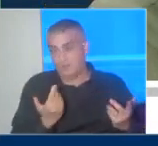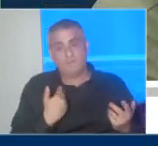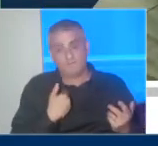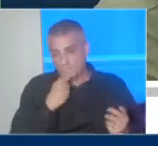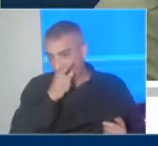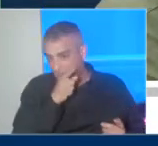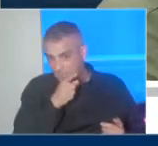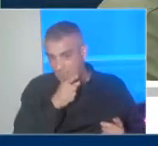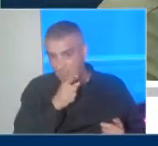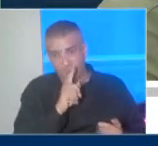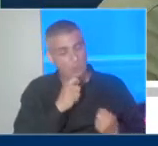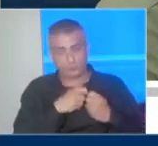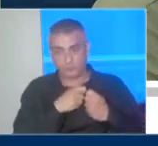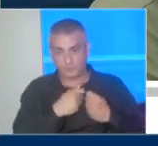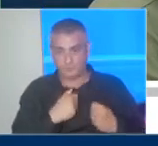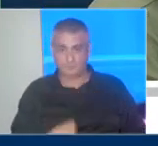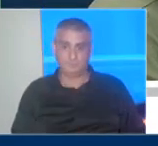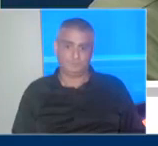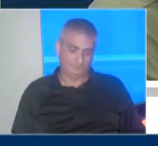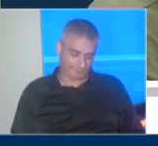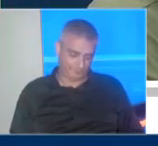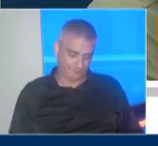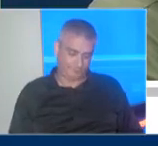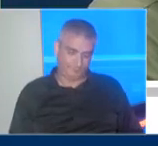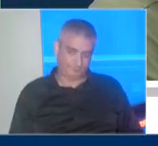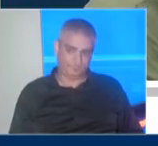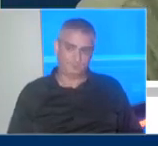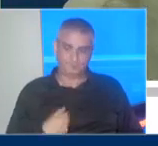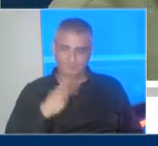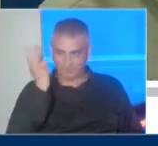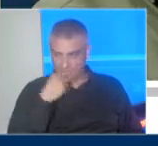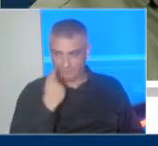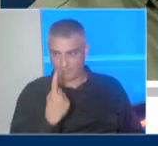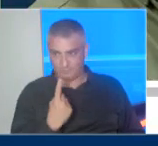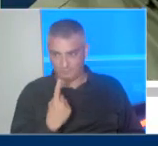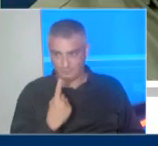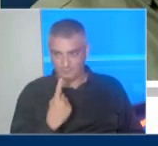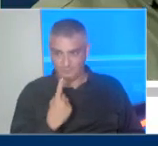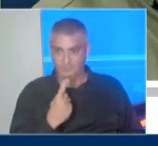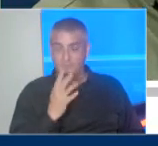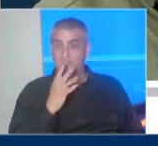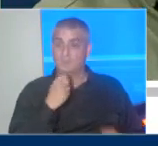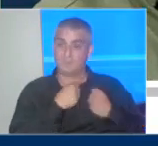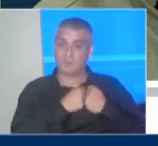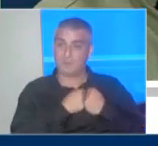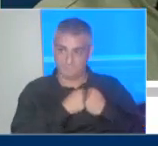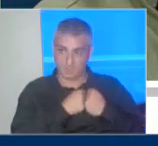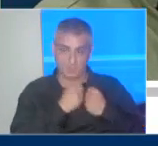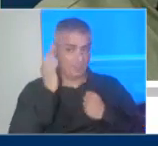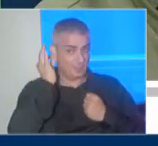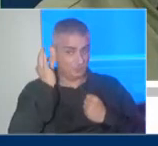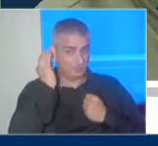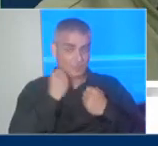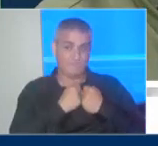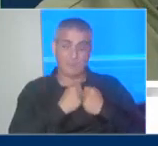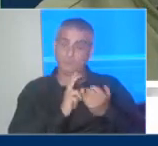כך מופרך מה שאת אומרת. אני מבינה מזה דבר אחד. אני מבינה מזה דבר אחד, שבמאבק של נשים,